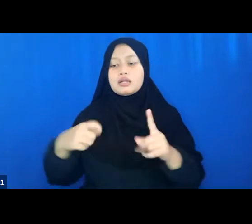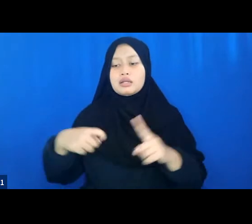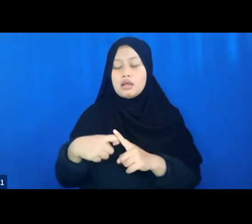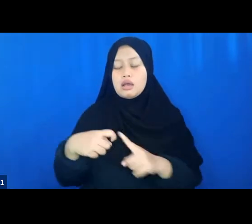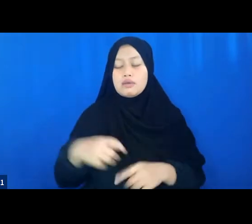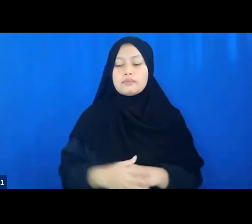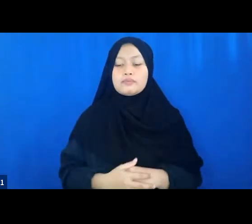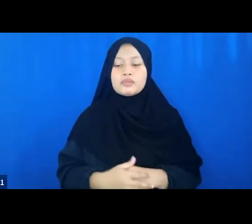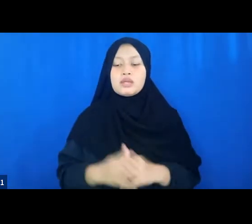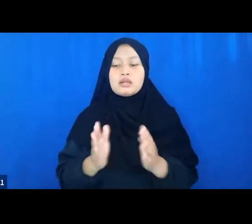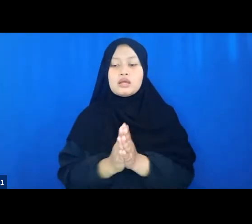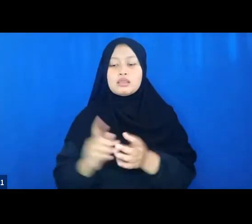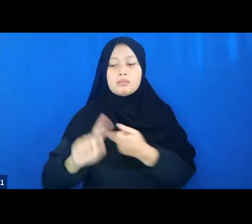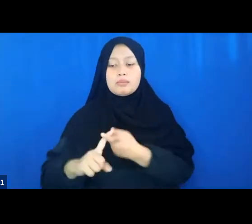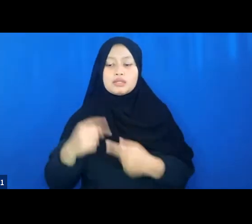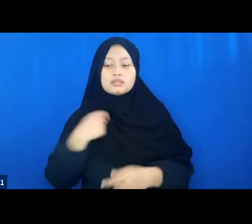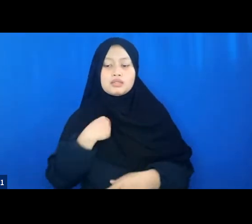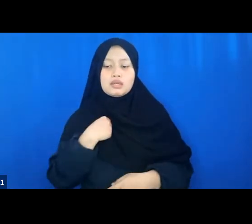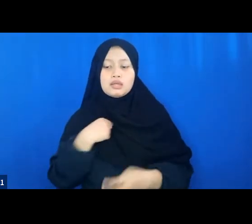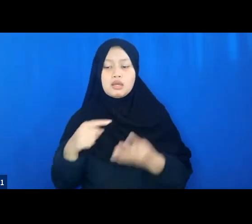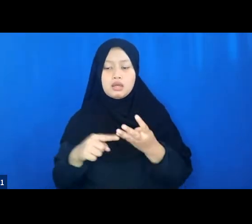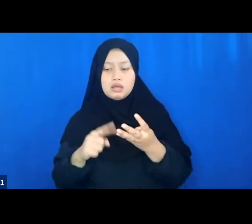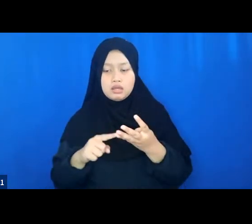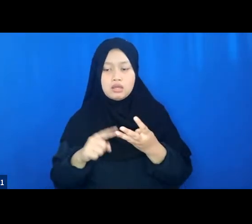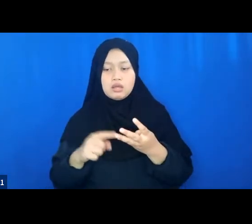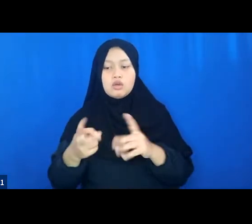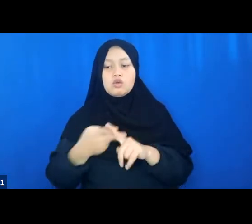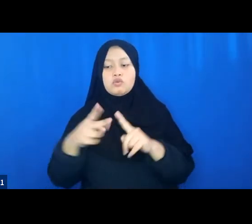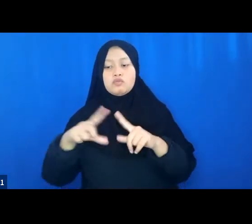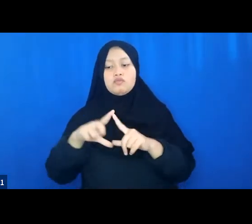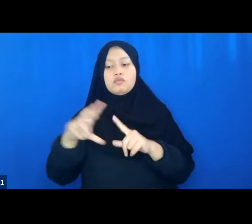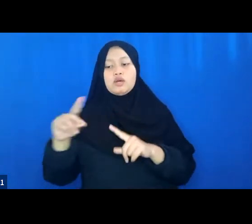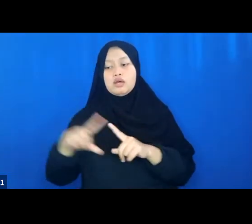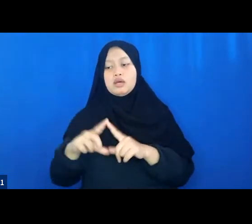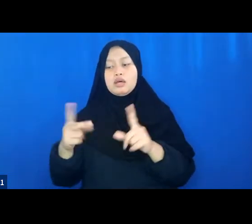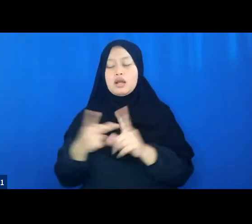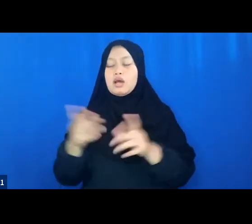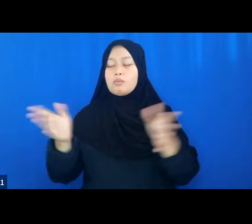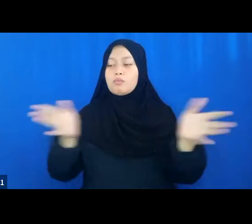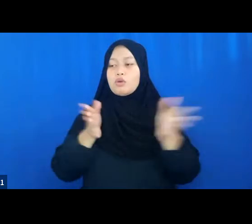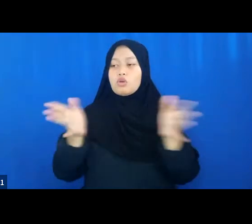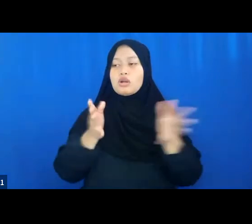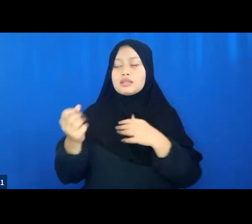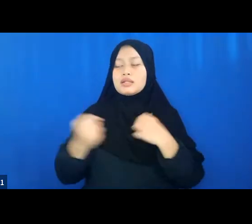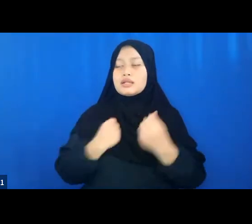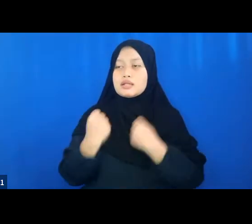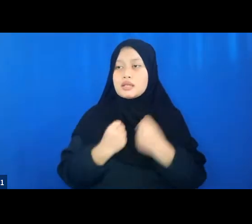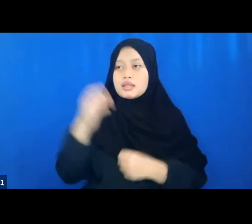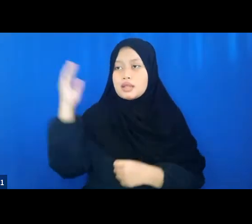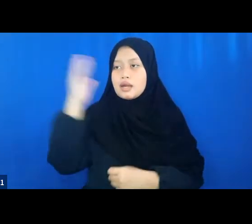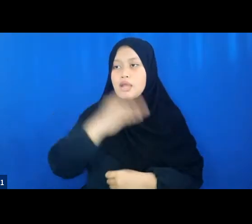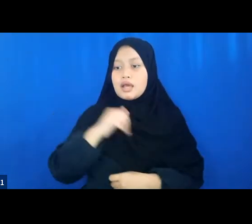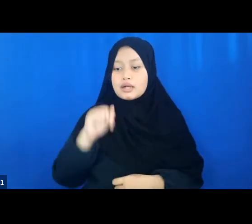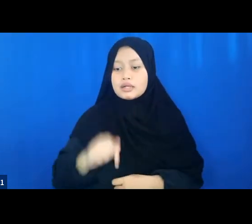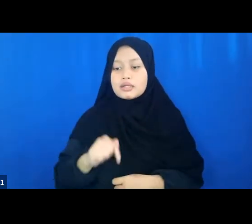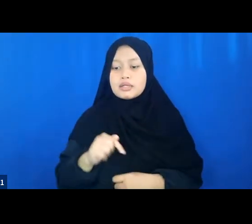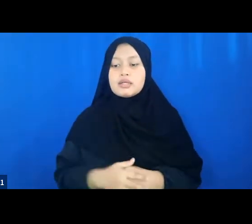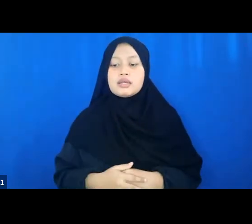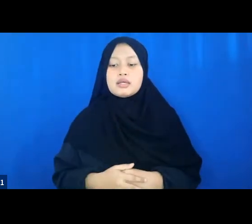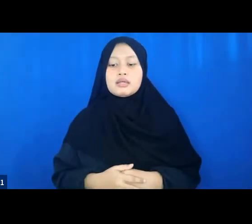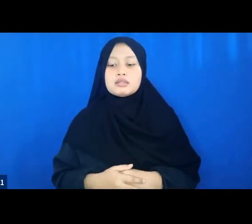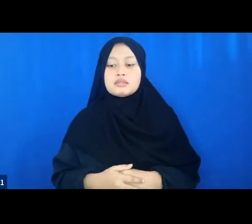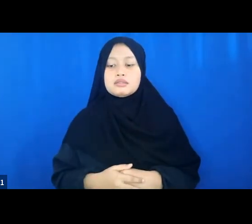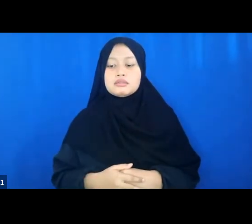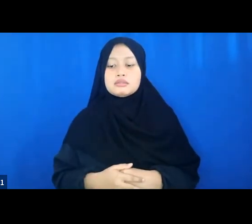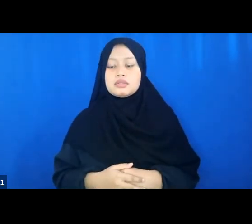Farah Purwaningrum yang akan menjadi moderator pada kegiatan hari ini dengan posisi